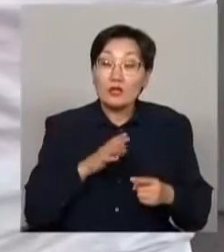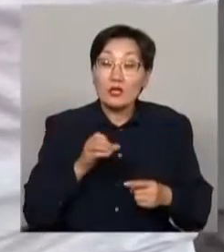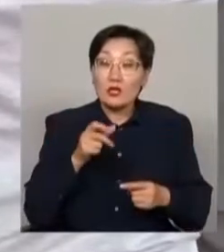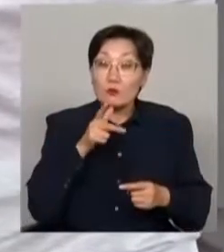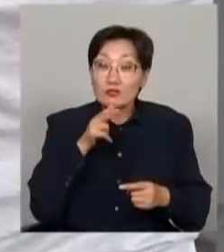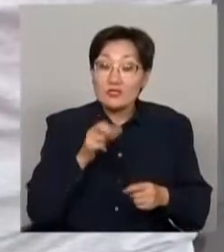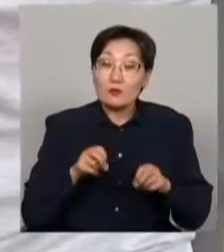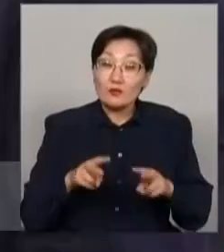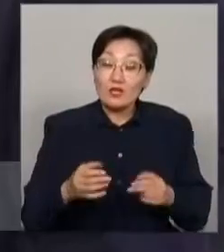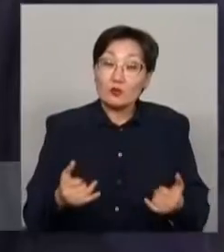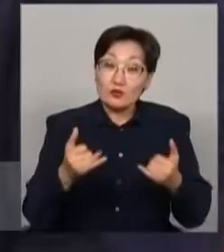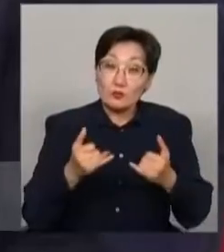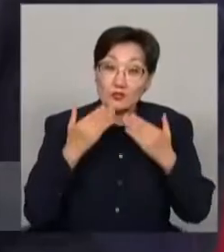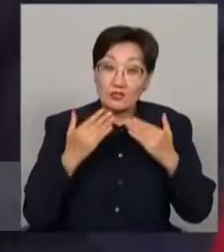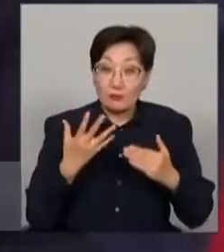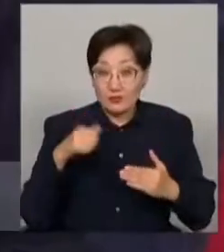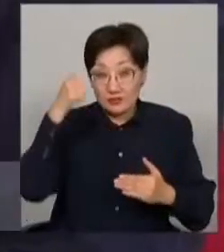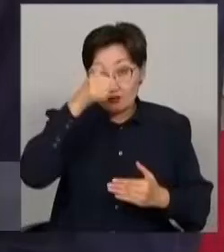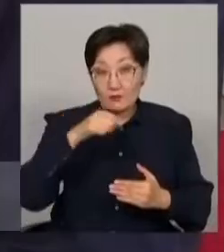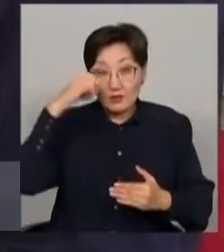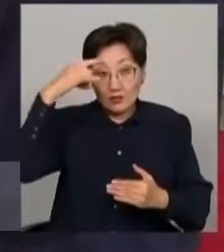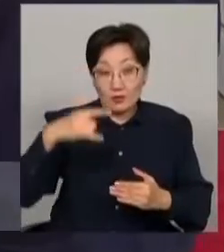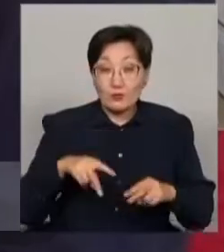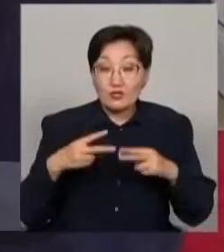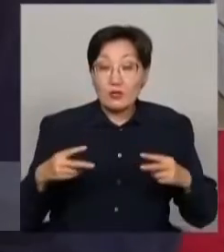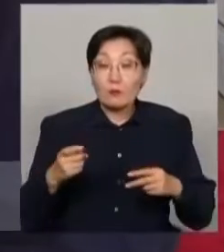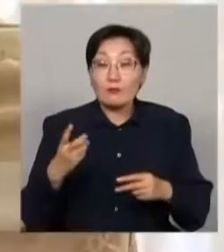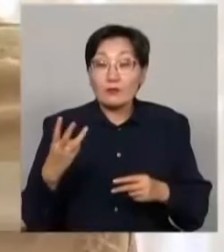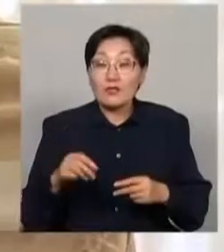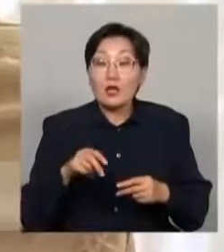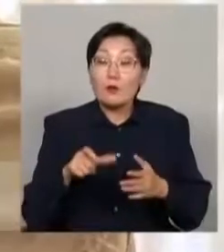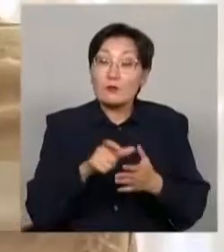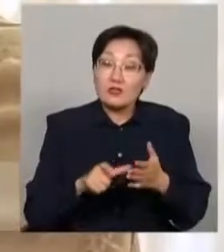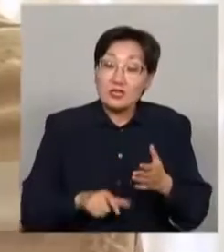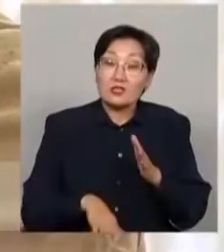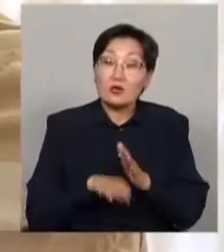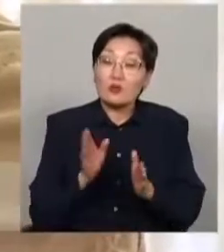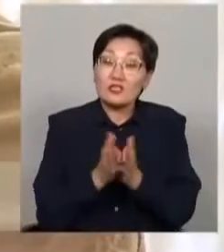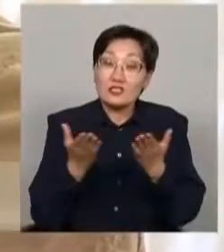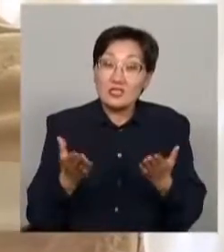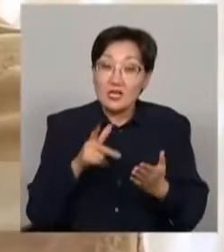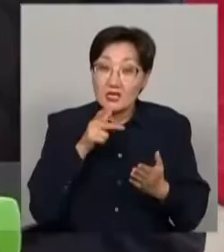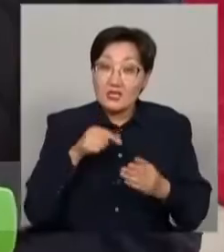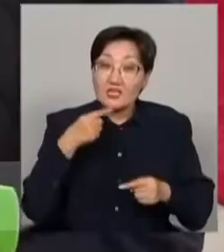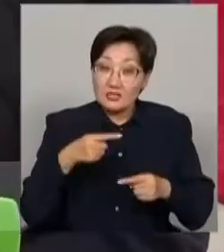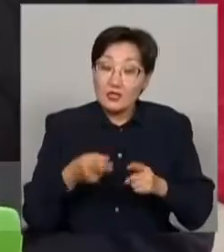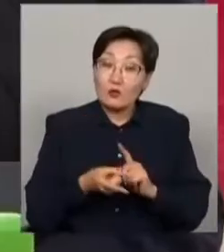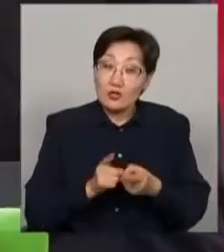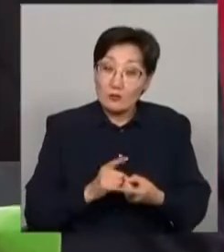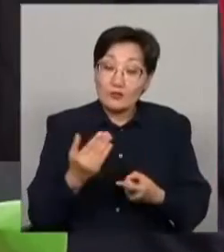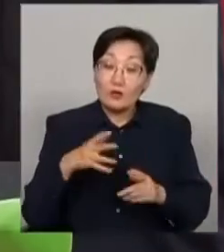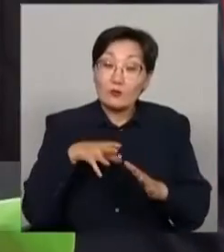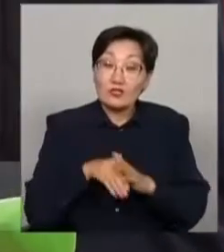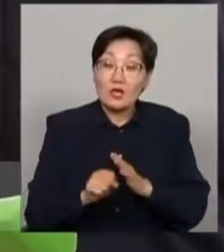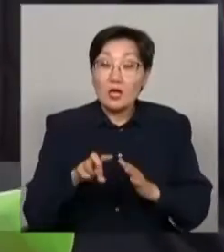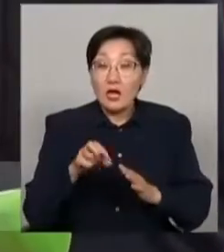Кореядан келген арнайы қонақ соңғы 5 жылдықта қазақ әдебиетіндегі бірнеше поэма мен үздік туындыларды корей тілінде сөйлетіп жүр. Олардың